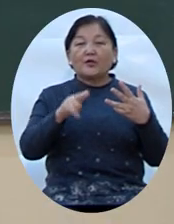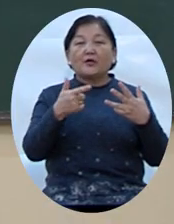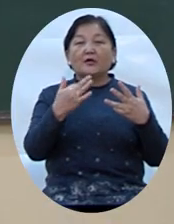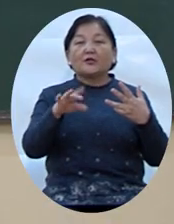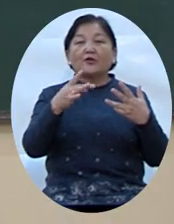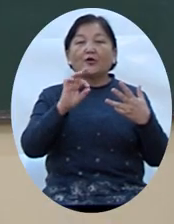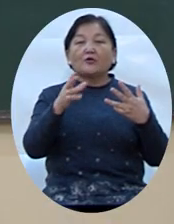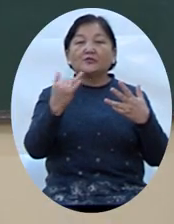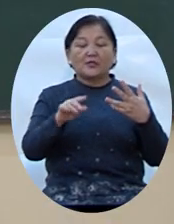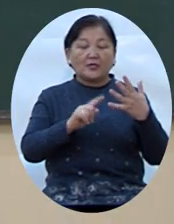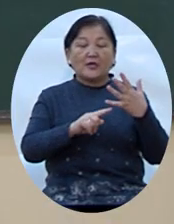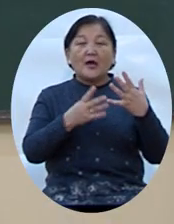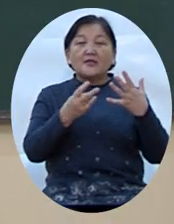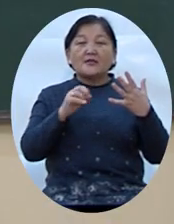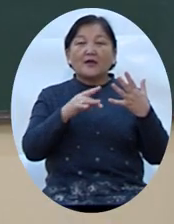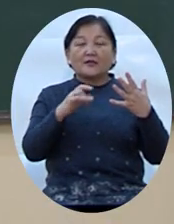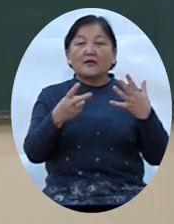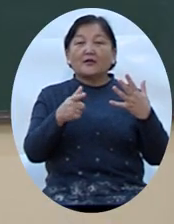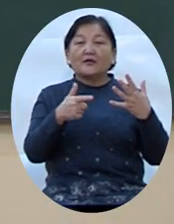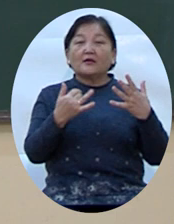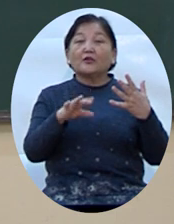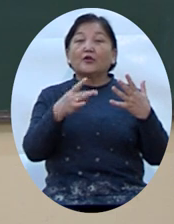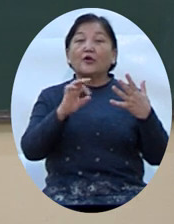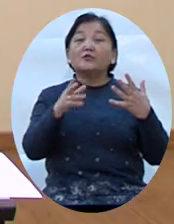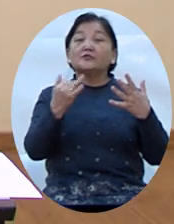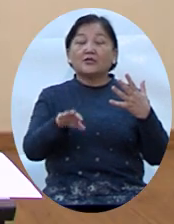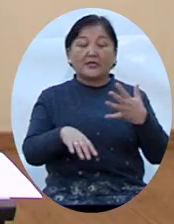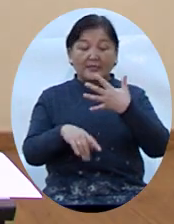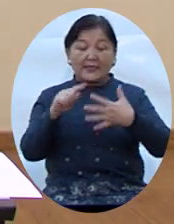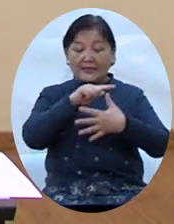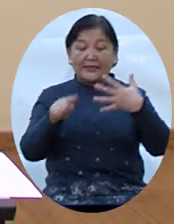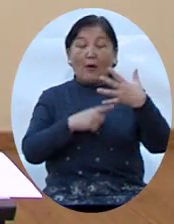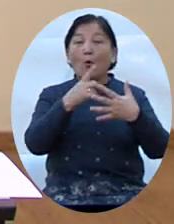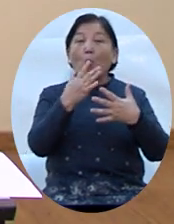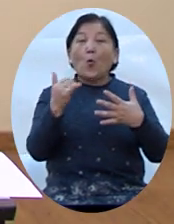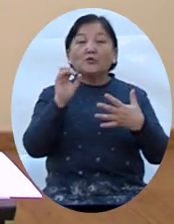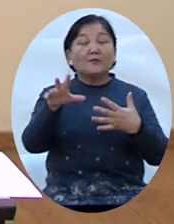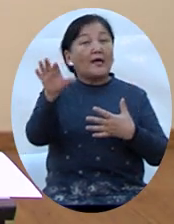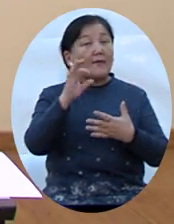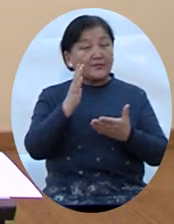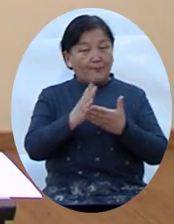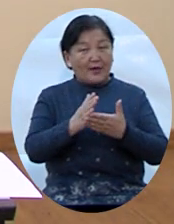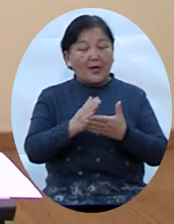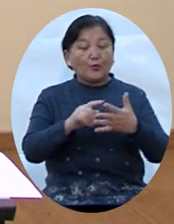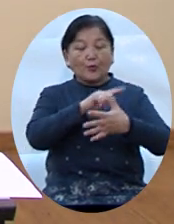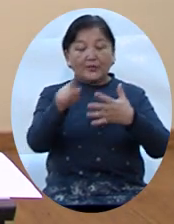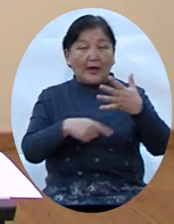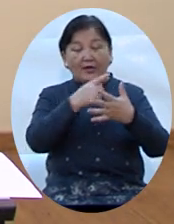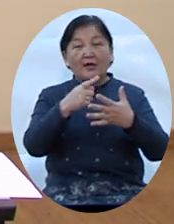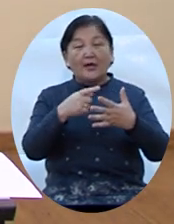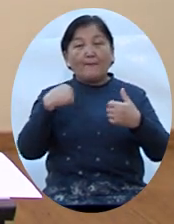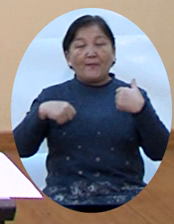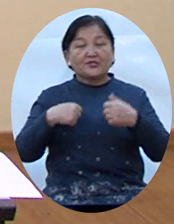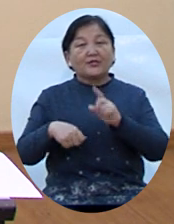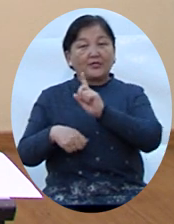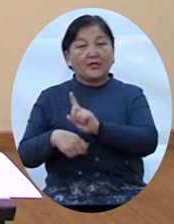5 дугаар уусамтал нь натрий гидроксид гэсэн 5 уусамтлыг авсан байгаа. За багш нь урсчлан цагийн шилэн дээр эдгээр уусамтлуудаа 1-5